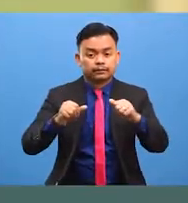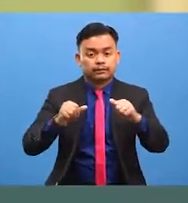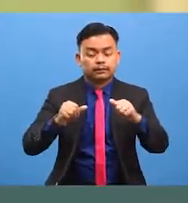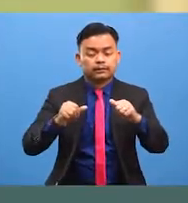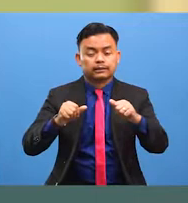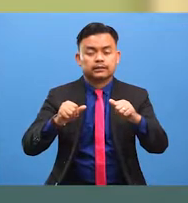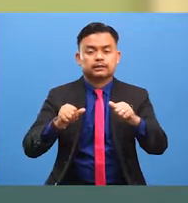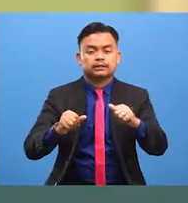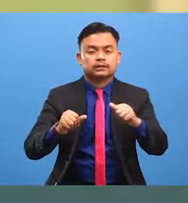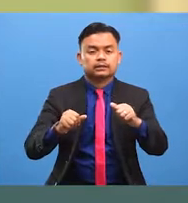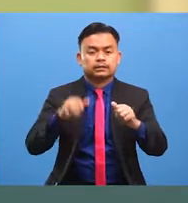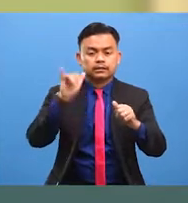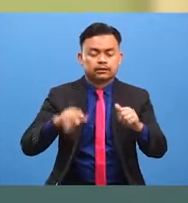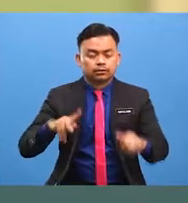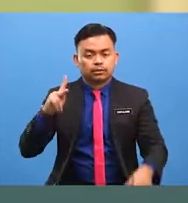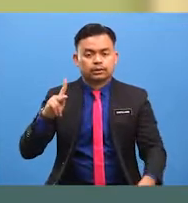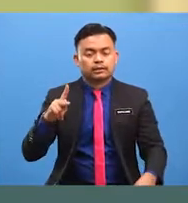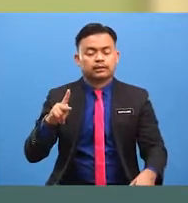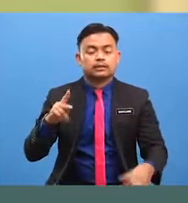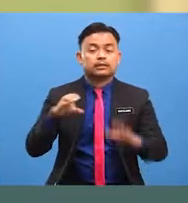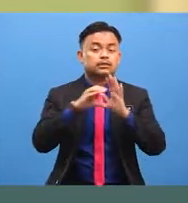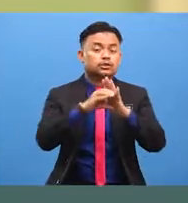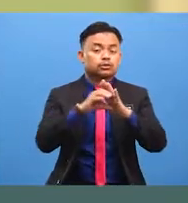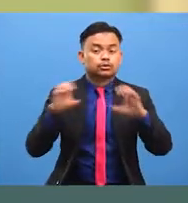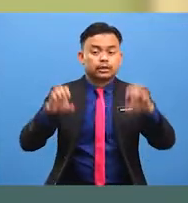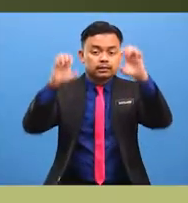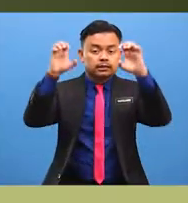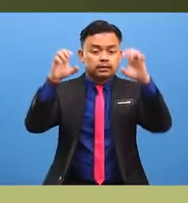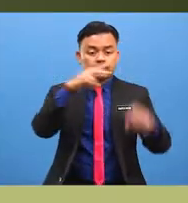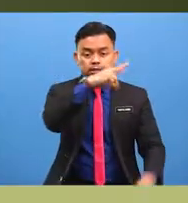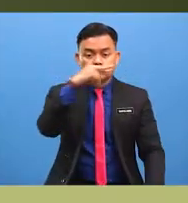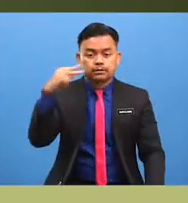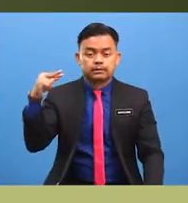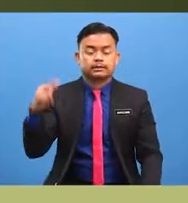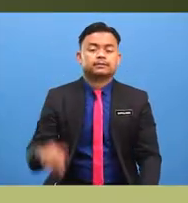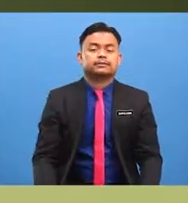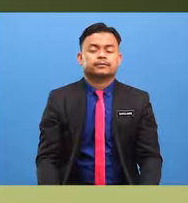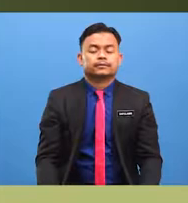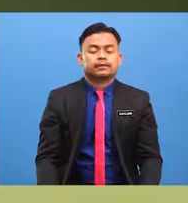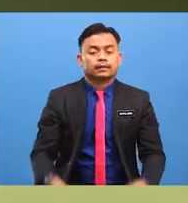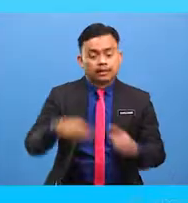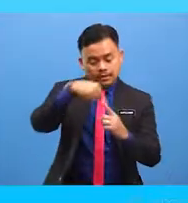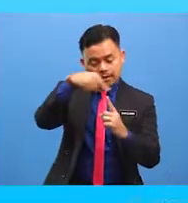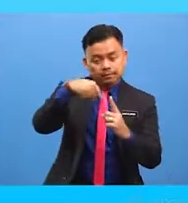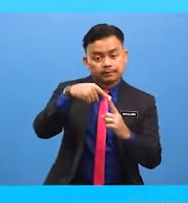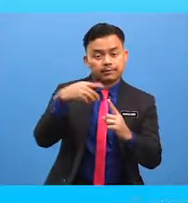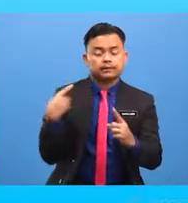Contohnya, semasa kita bersenam ataupun berenang. Apabila kita bersenam, pernafasan